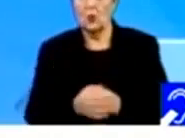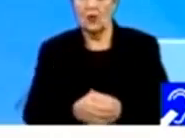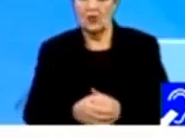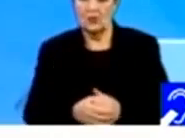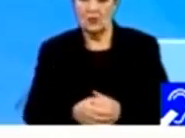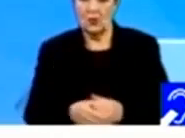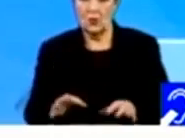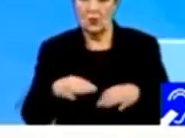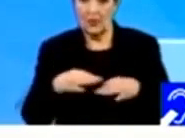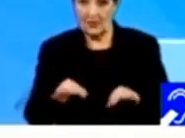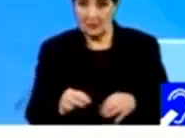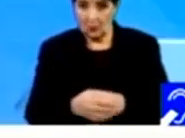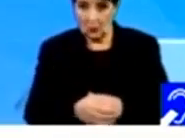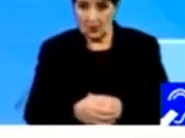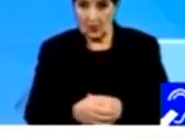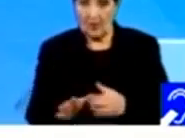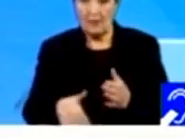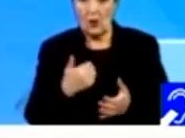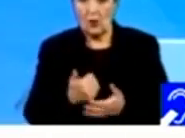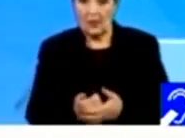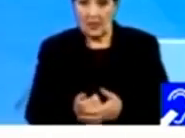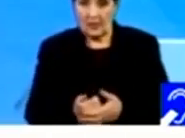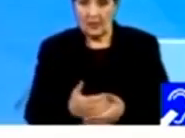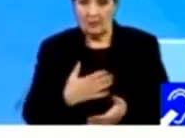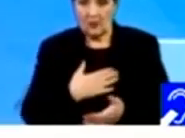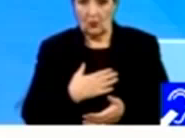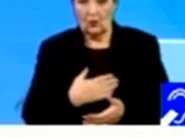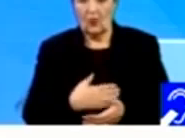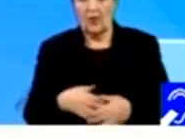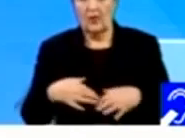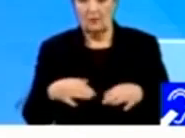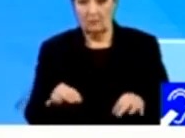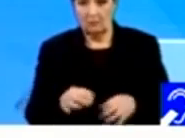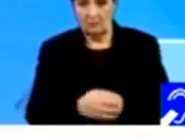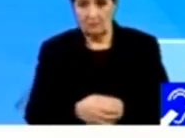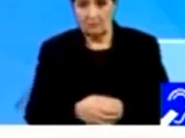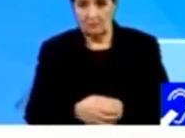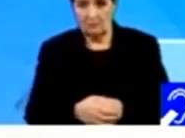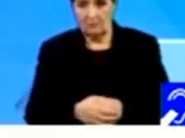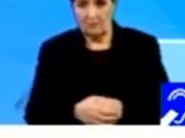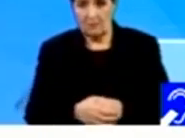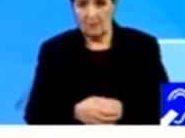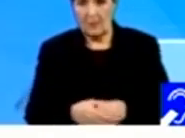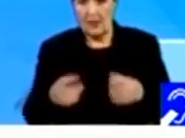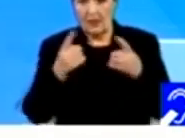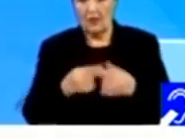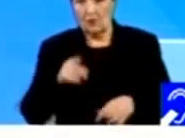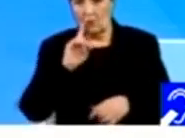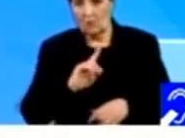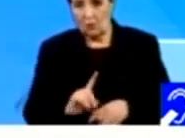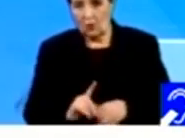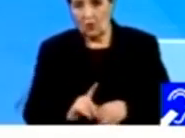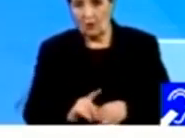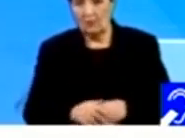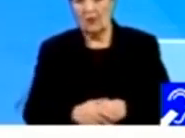finalizez cu transportul public. Prioritatea pentru noi este ca transportul să meargă pe bandă dedicată, conform unui orar strict,